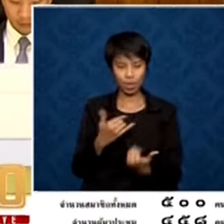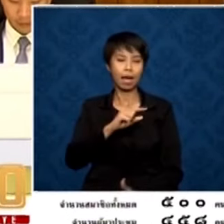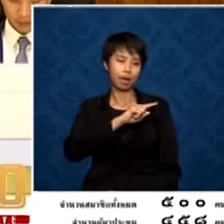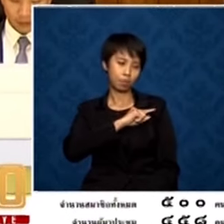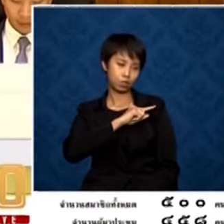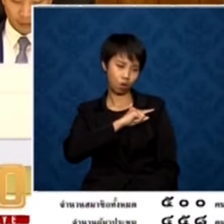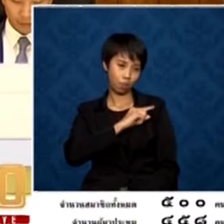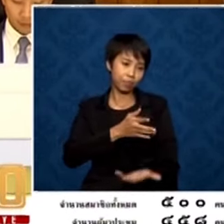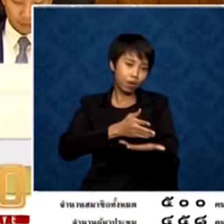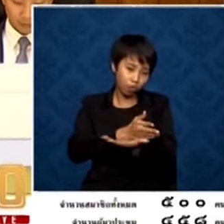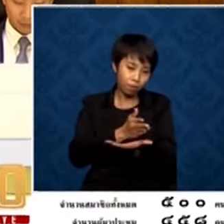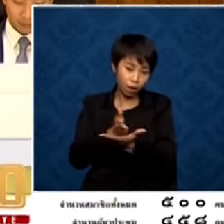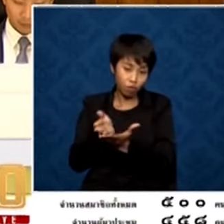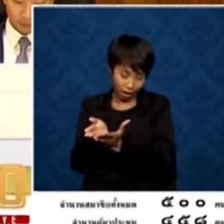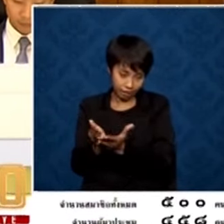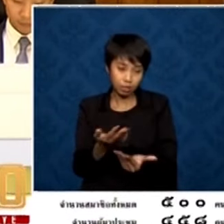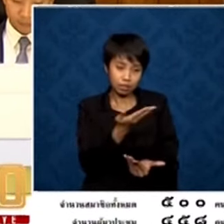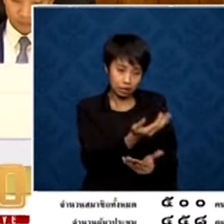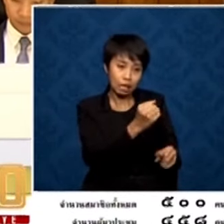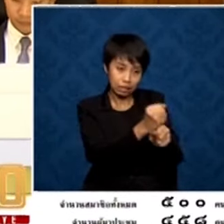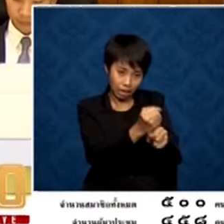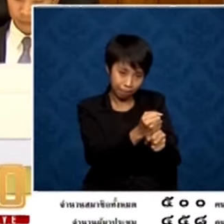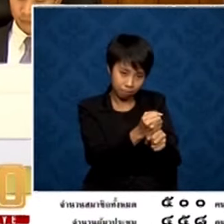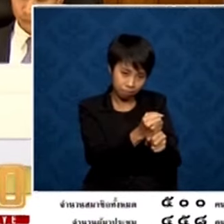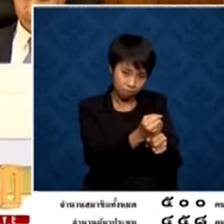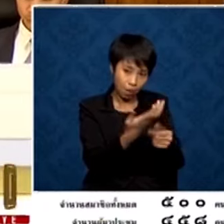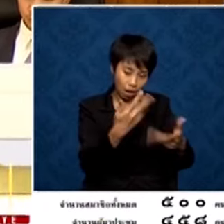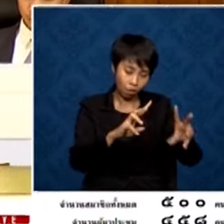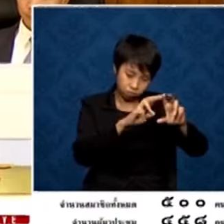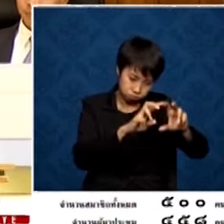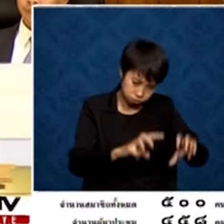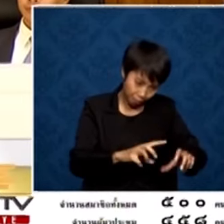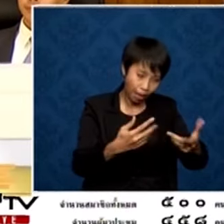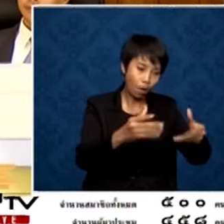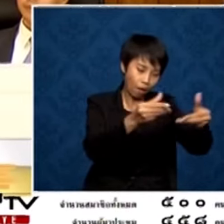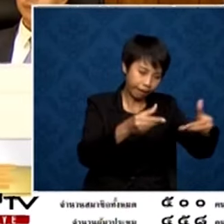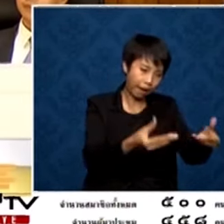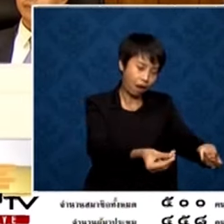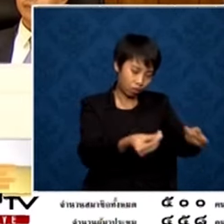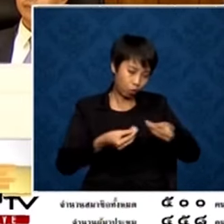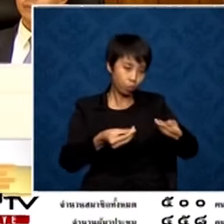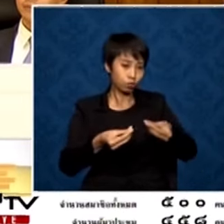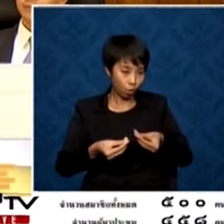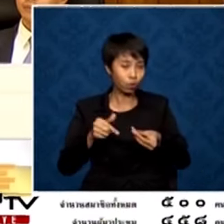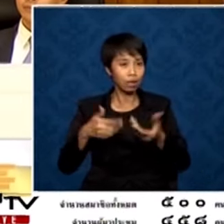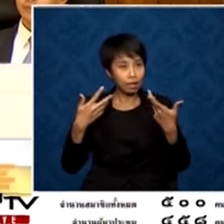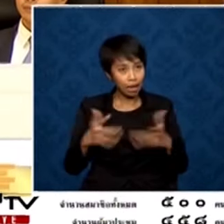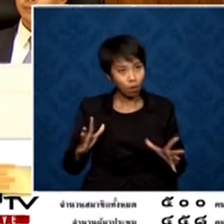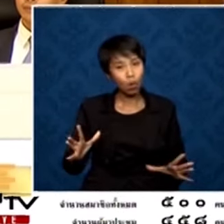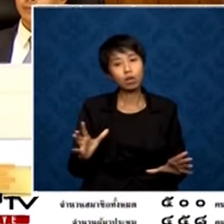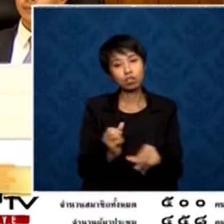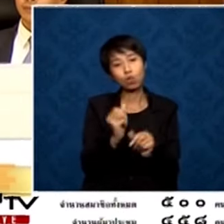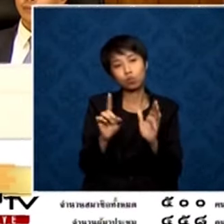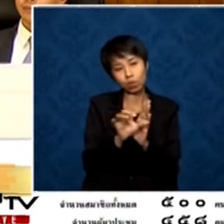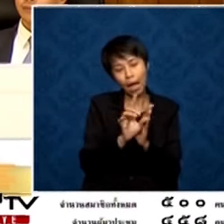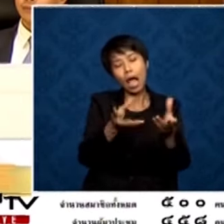เมาหรือคนเล่นมีพฤติกรรมที่ผิดแปลกอาจจะเกิดจากการเสียพนันมากหรือติดพนันเมีกลไกในการ